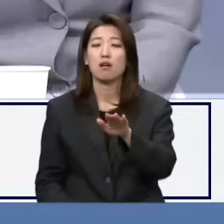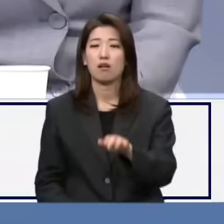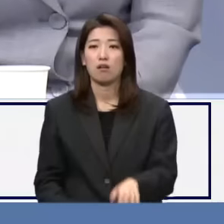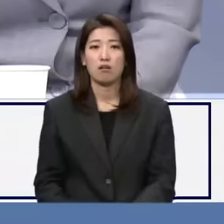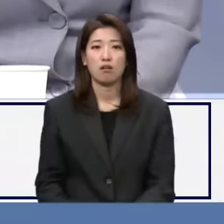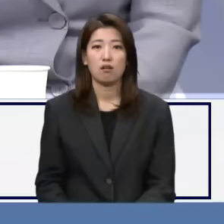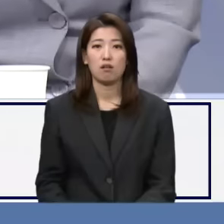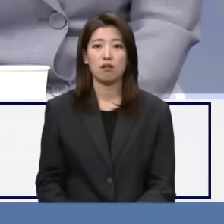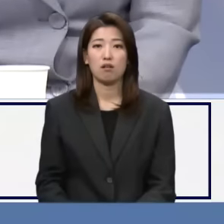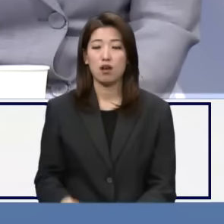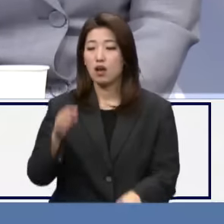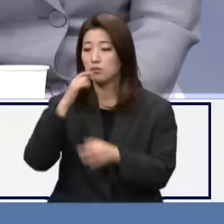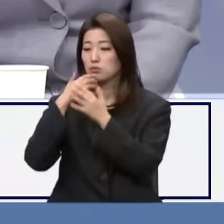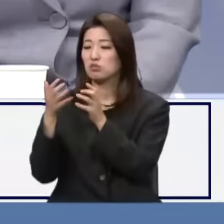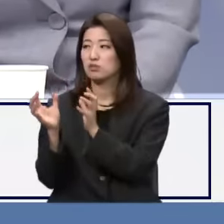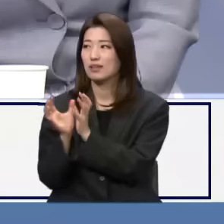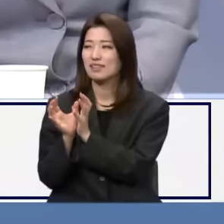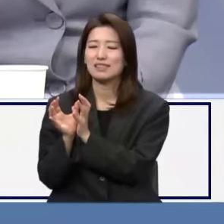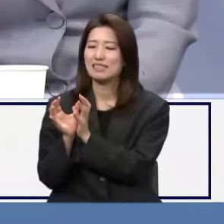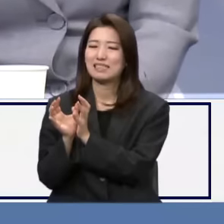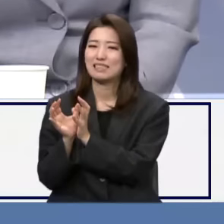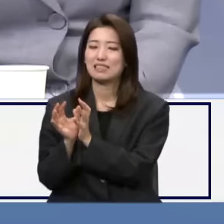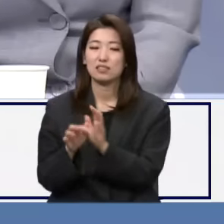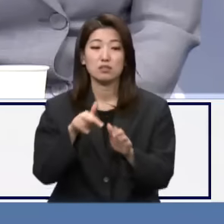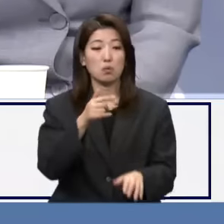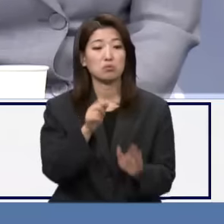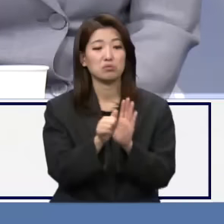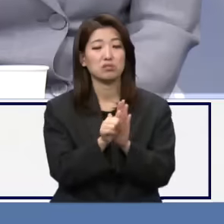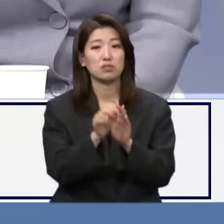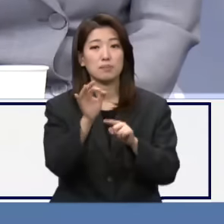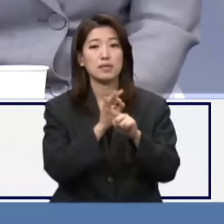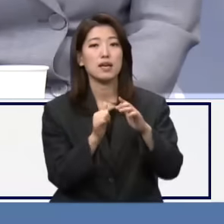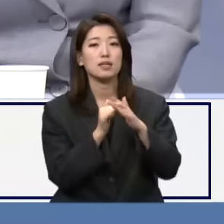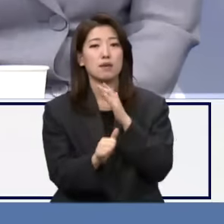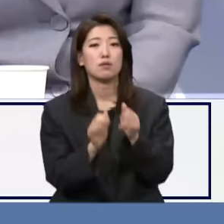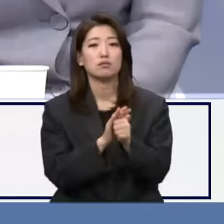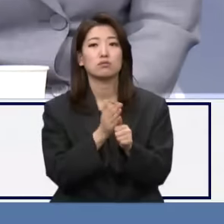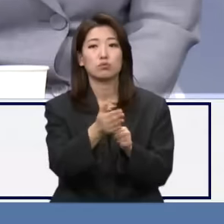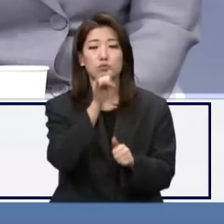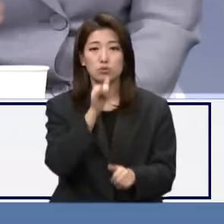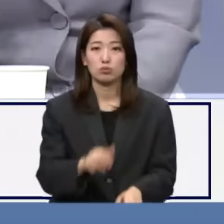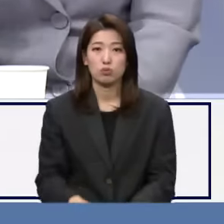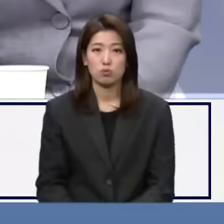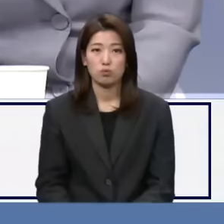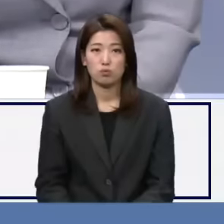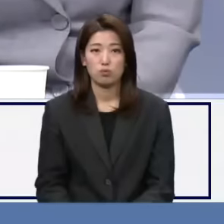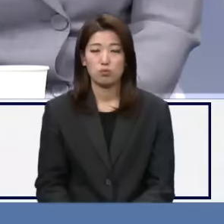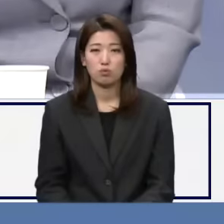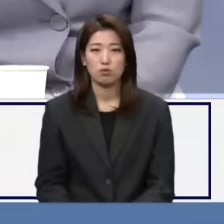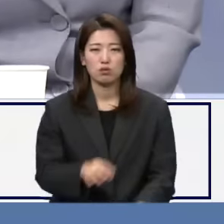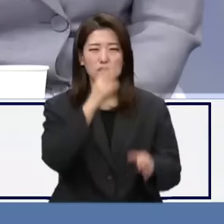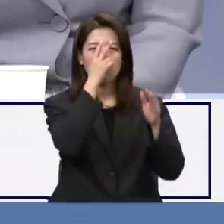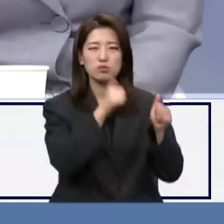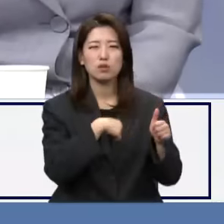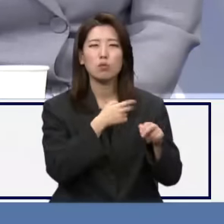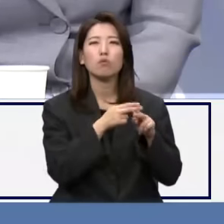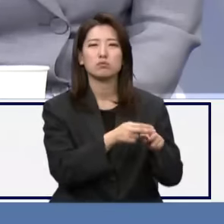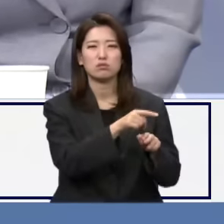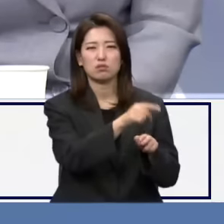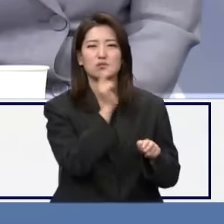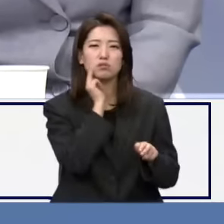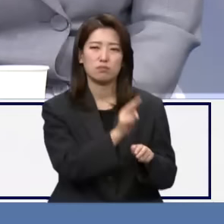이야기 하시는 분들도 상당히 많습니다 KBS 조사를 보면 교차 투표를 하겠다고 이야기한 분의 80% 이상이 검찰 독재 정권을 종식하기